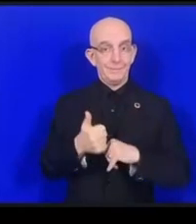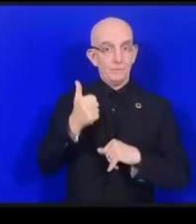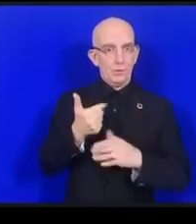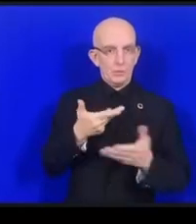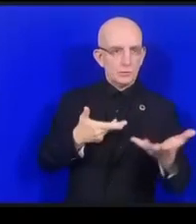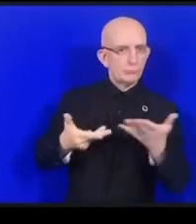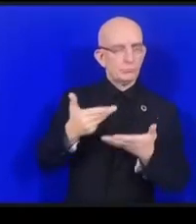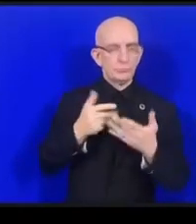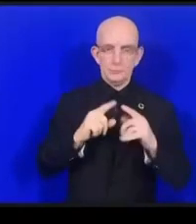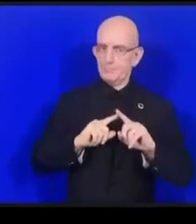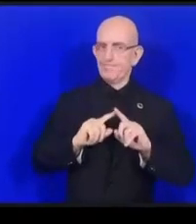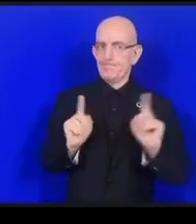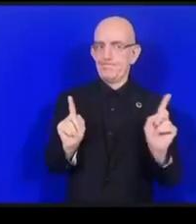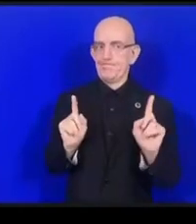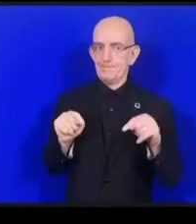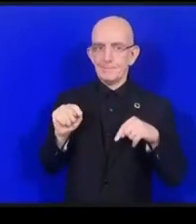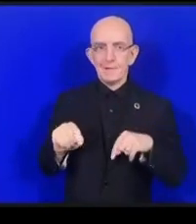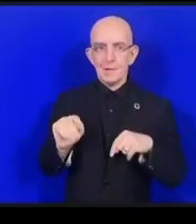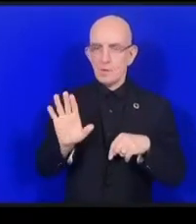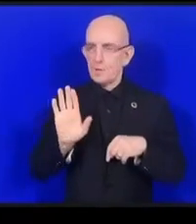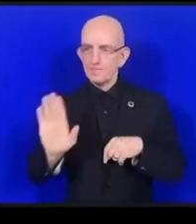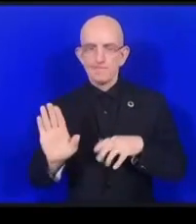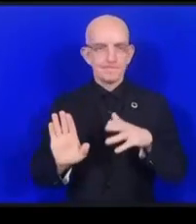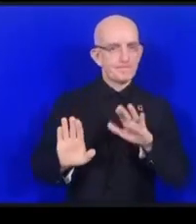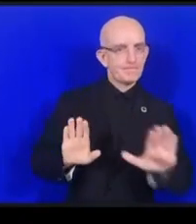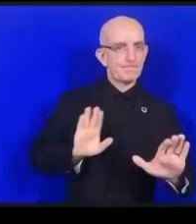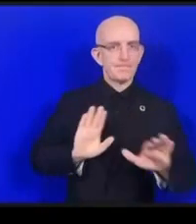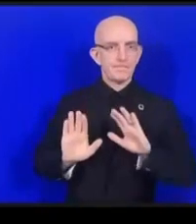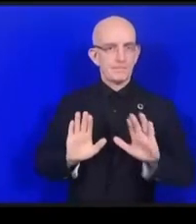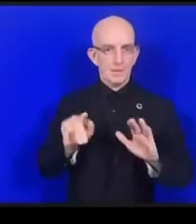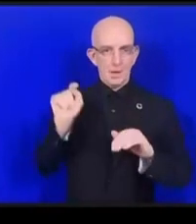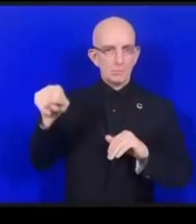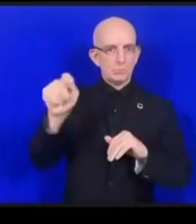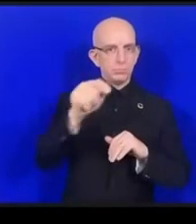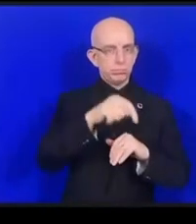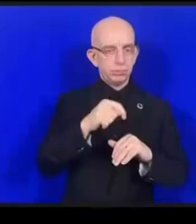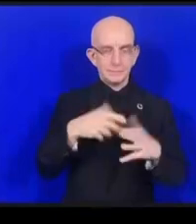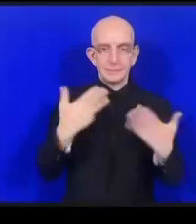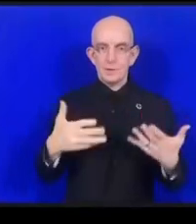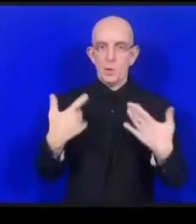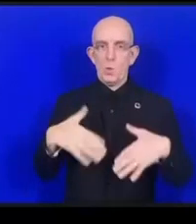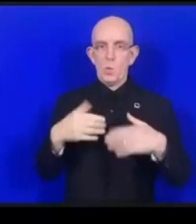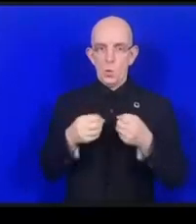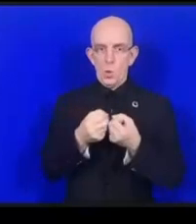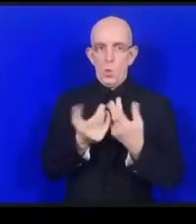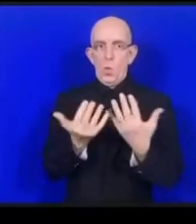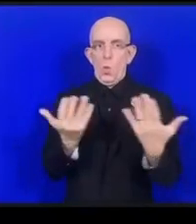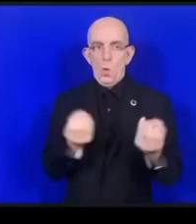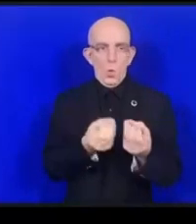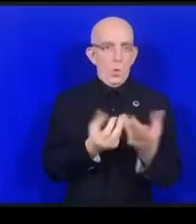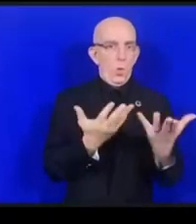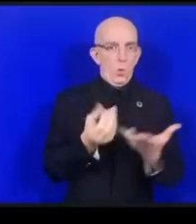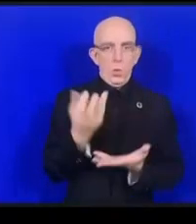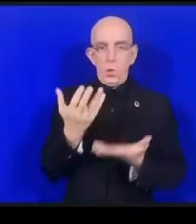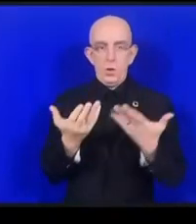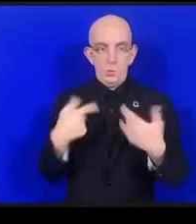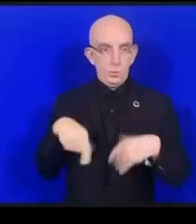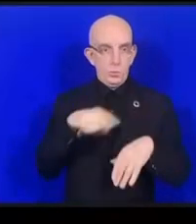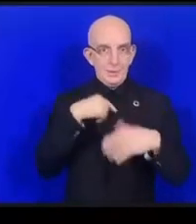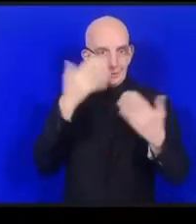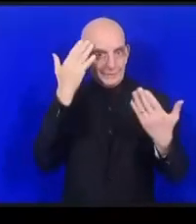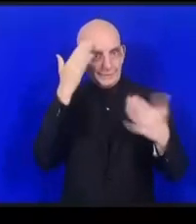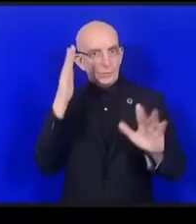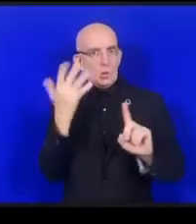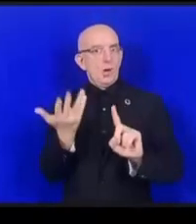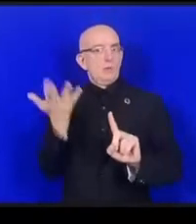имеет сейчас и стало таким неопределённым как мы это видим сейчас и сегодня мы слышим